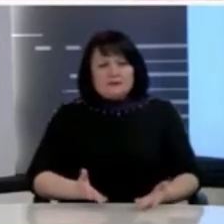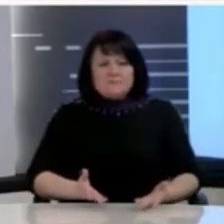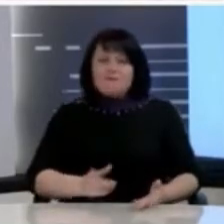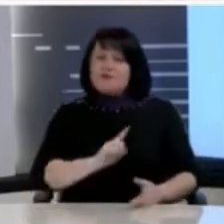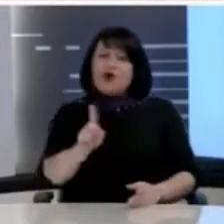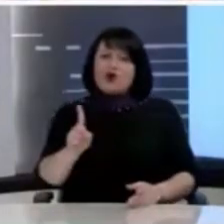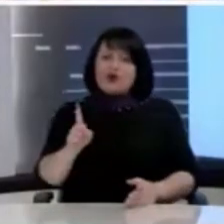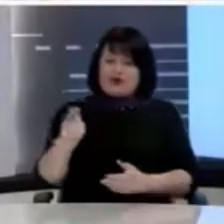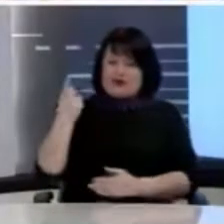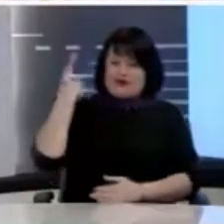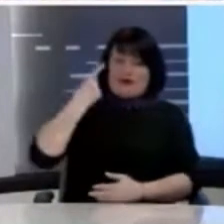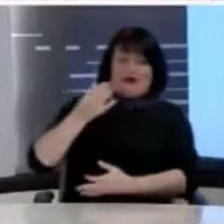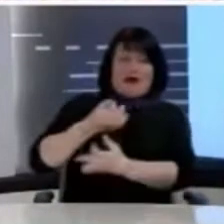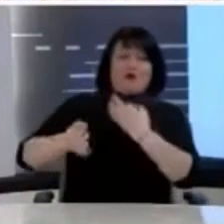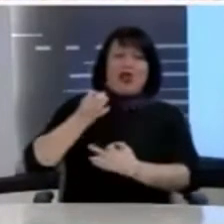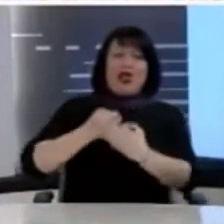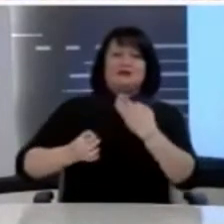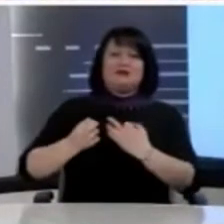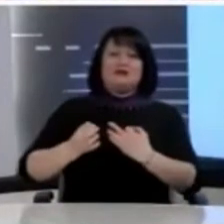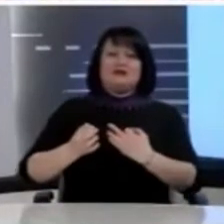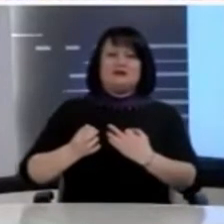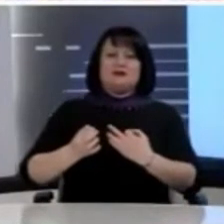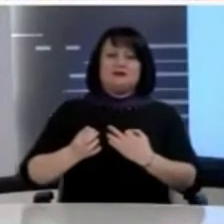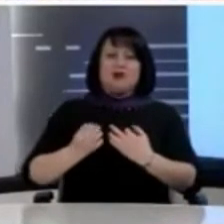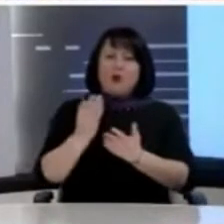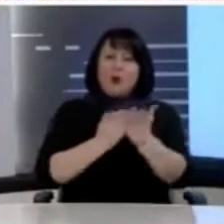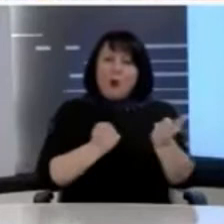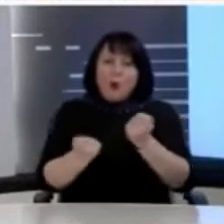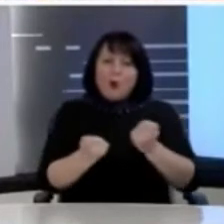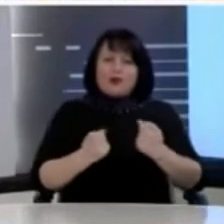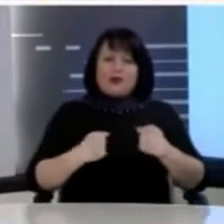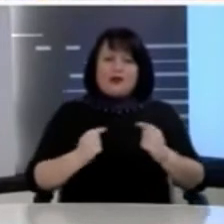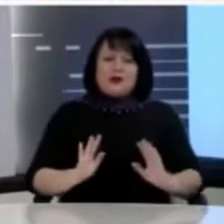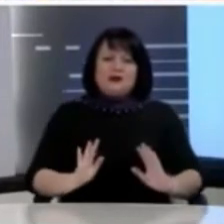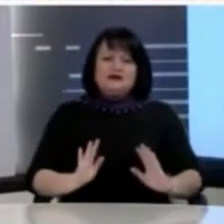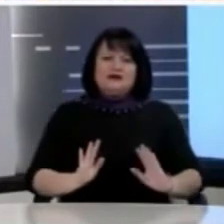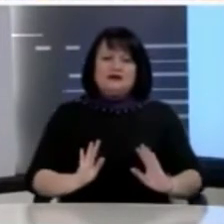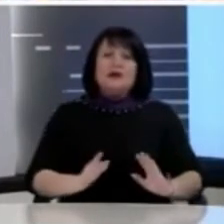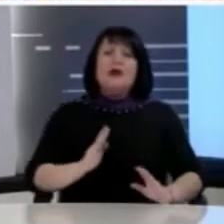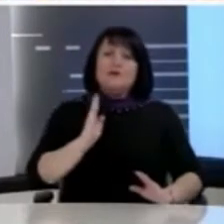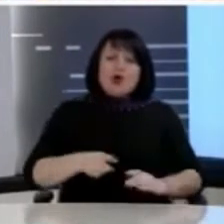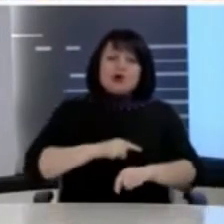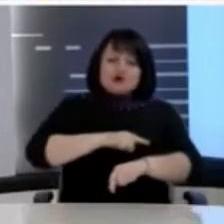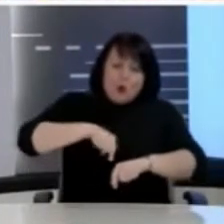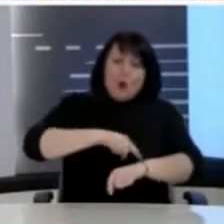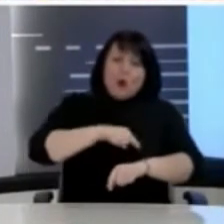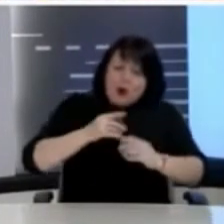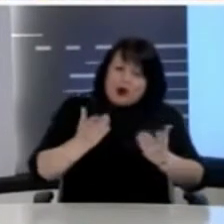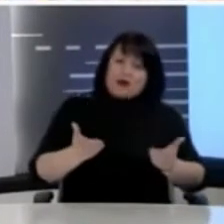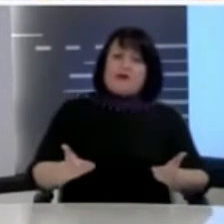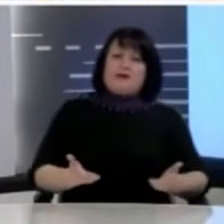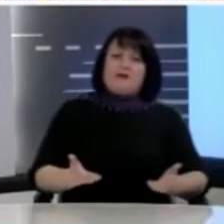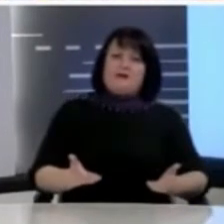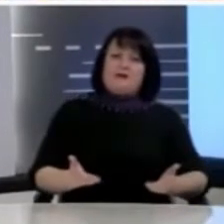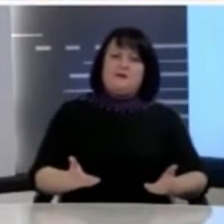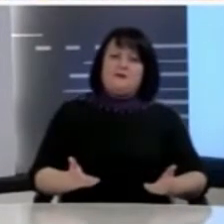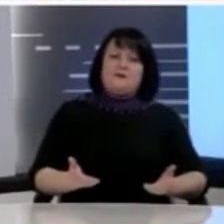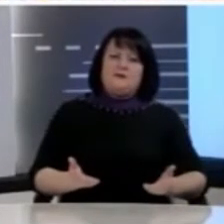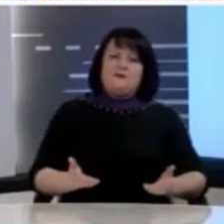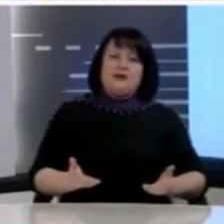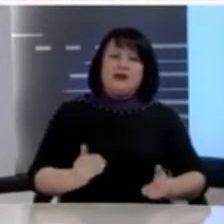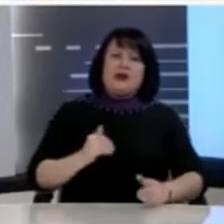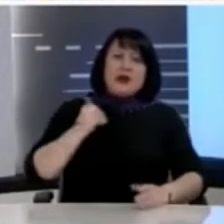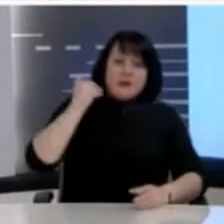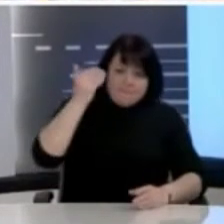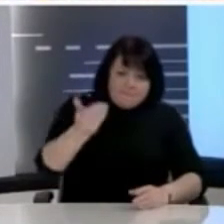Όχι υποδείξεις από κάτω. Εντάξει. Μπορείτε να μιλήσετε όσο θέλετε, κύριε Σαμαρά. Αλλά μετά